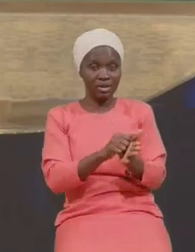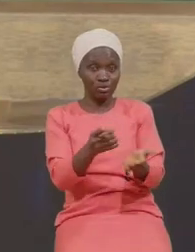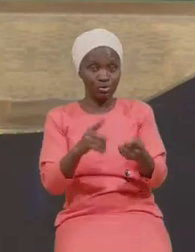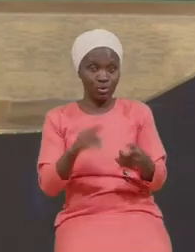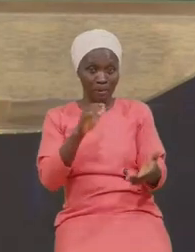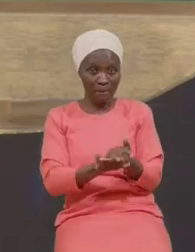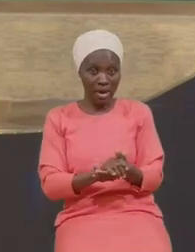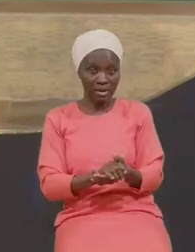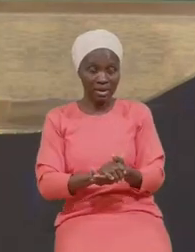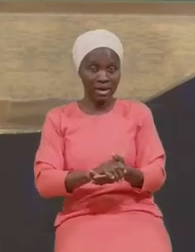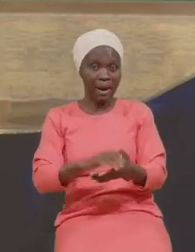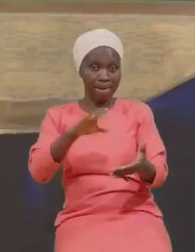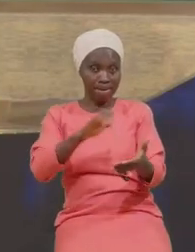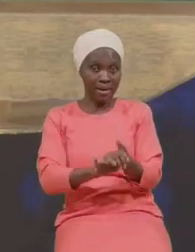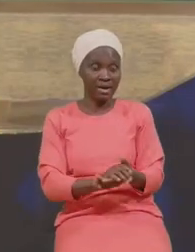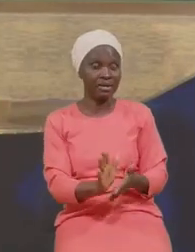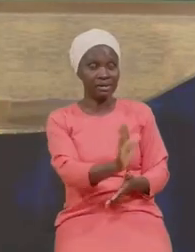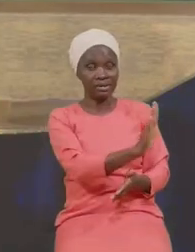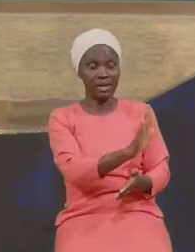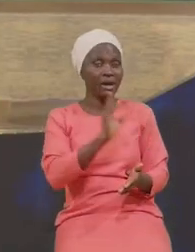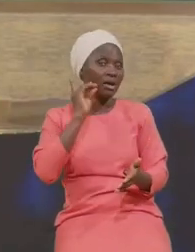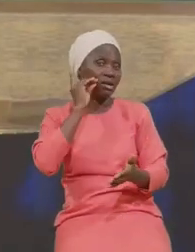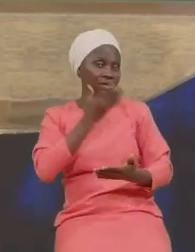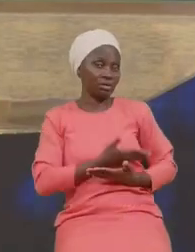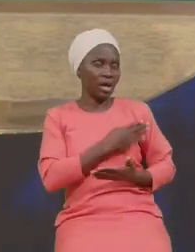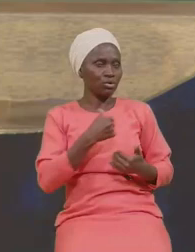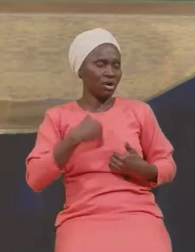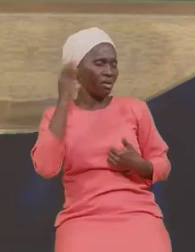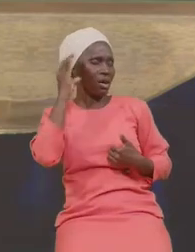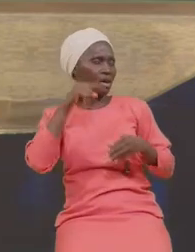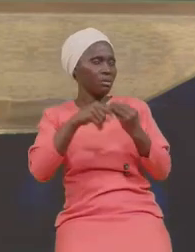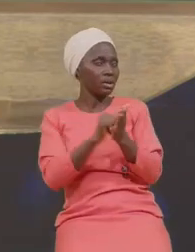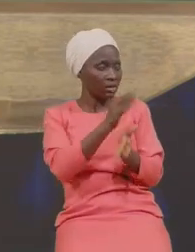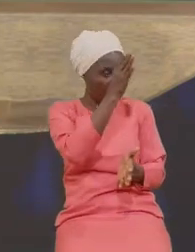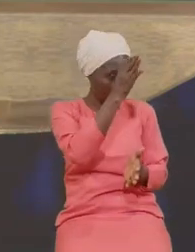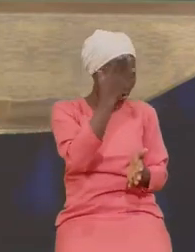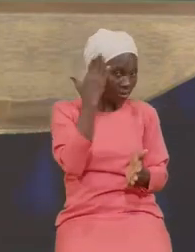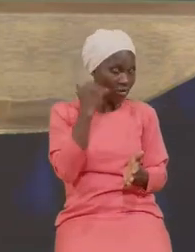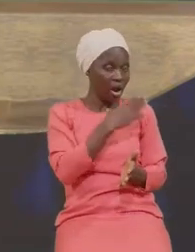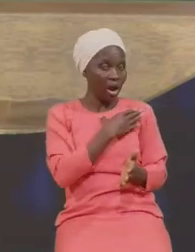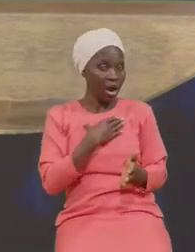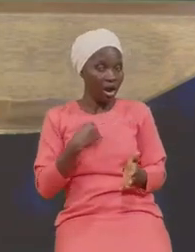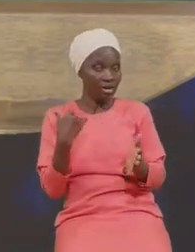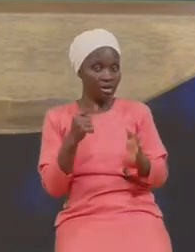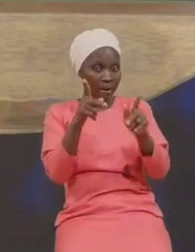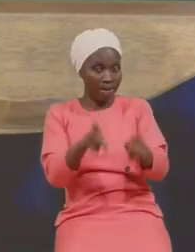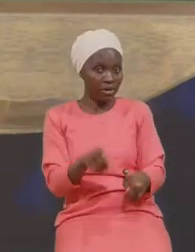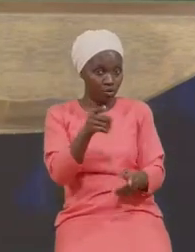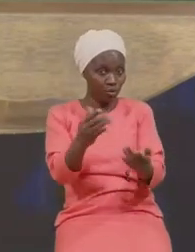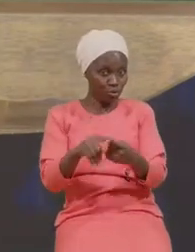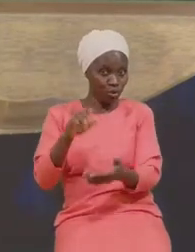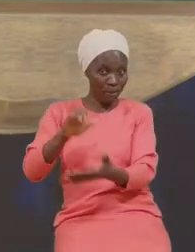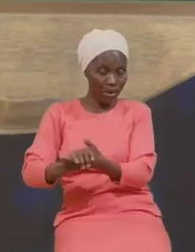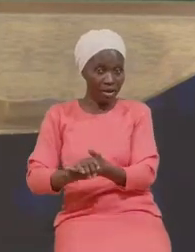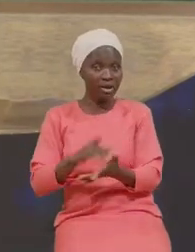belle famille futur parce que vous demandez sa fille à mariage leur fille en mariage et la personne à laquelle vous allez vous